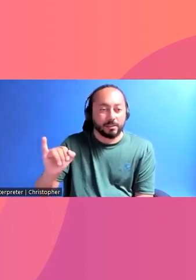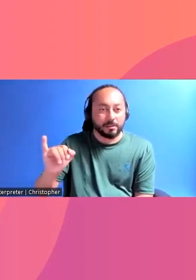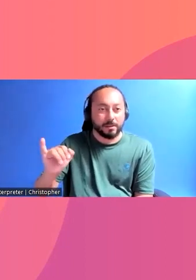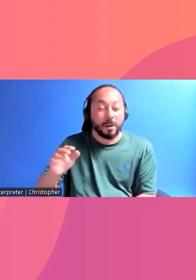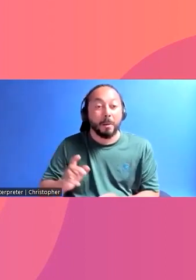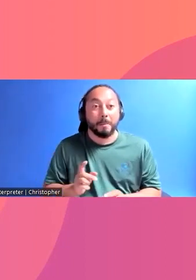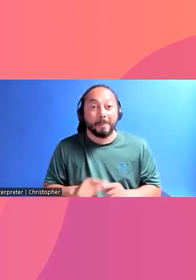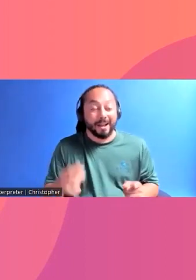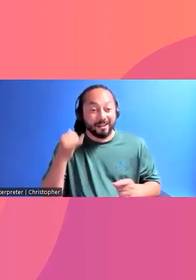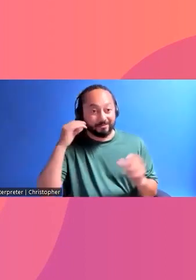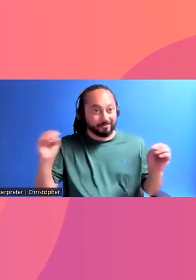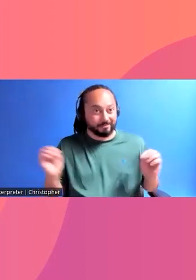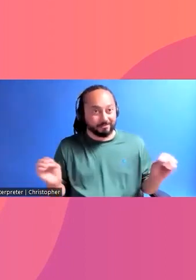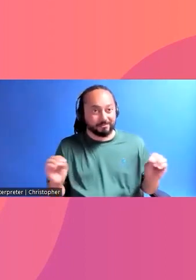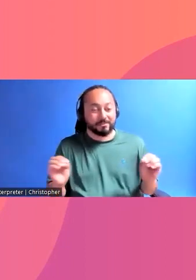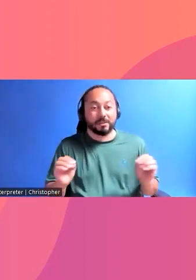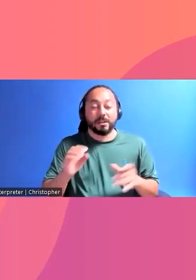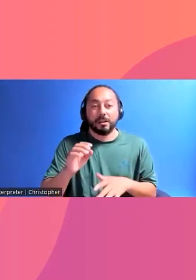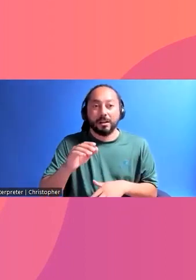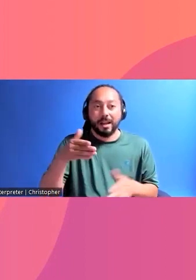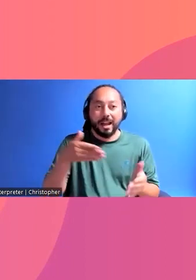un TC en faisant fi